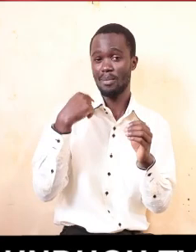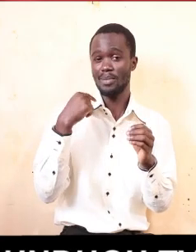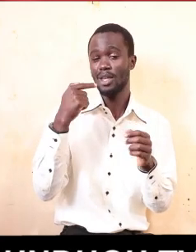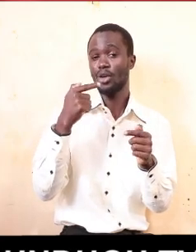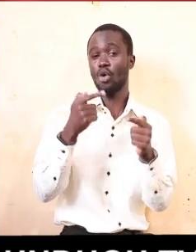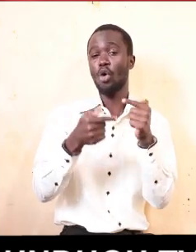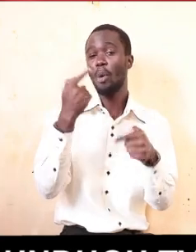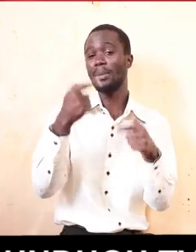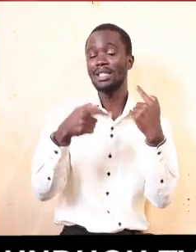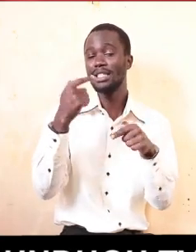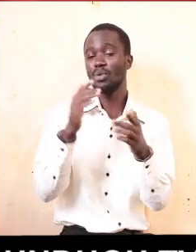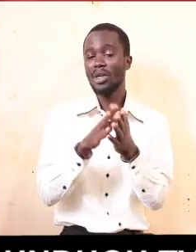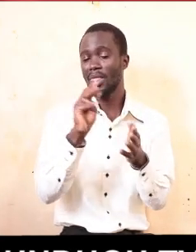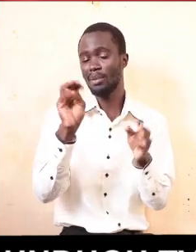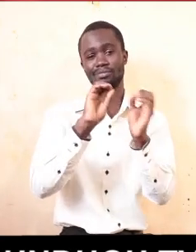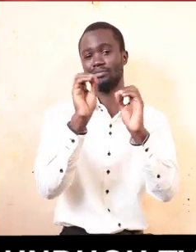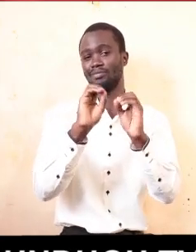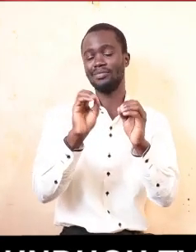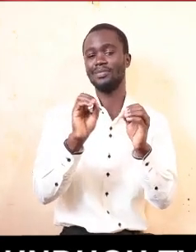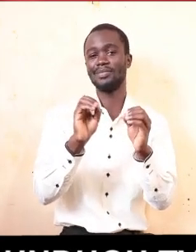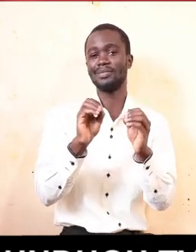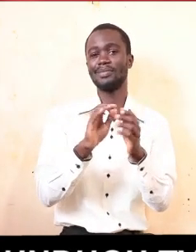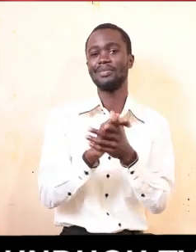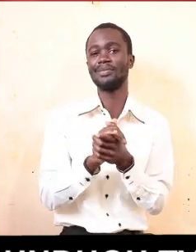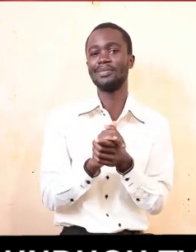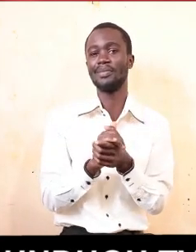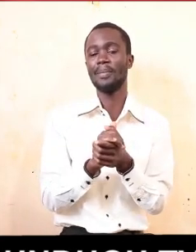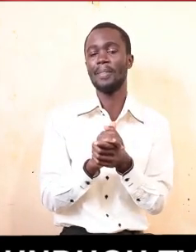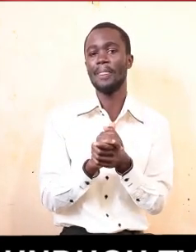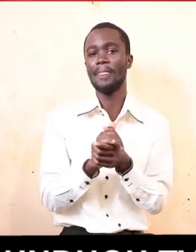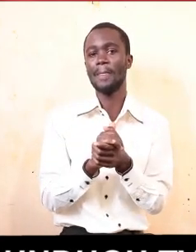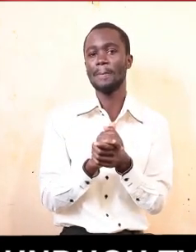competitor katika biashara yao, waseme ni competition.